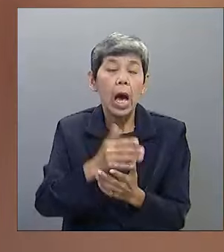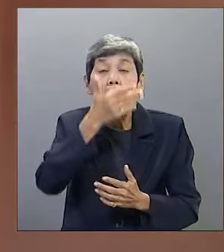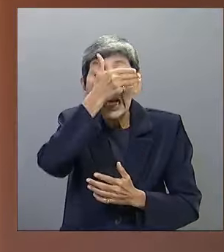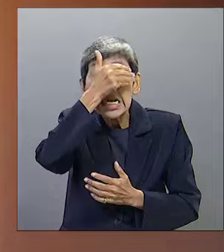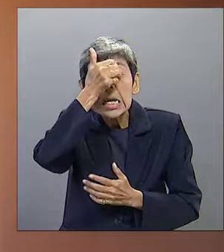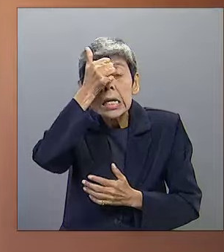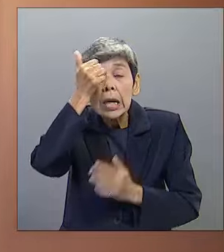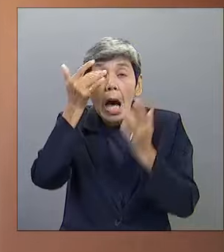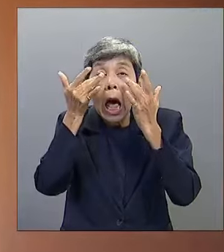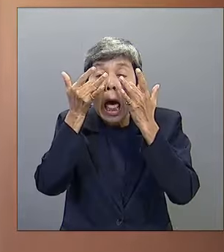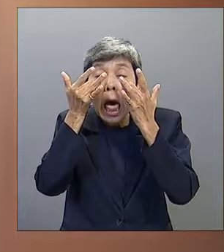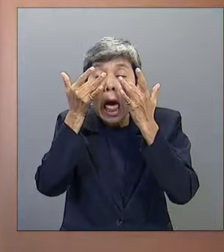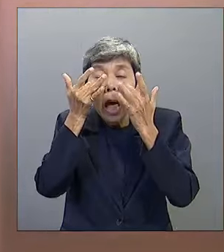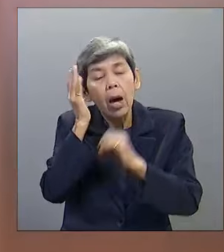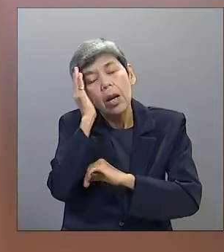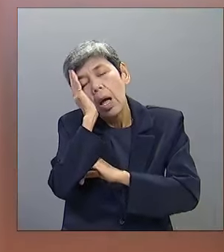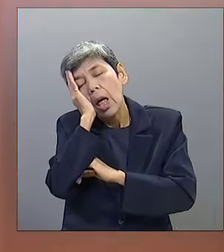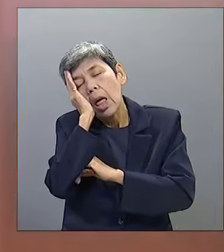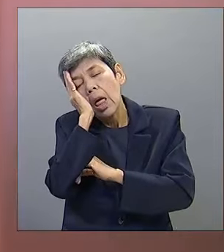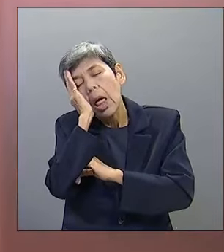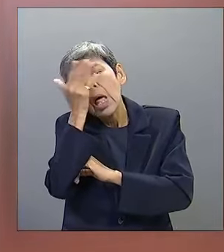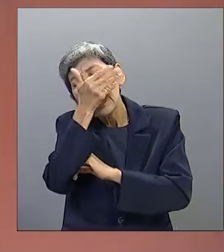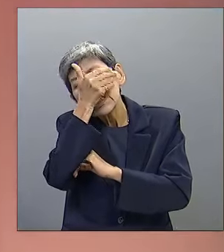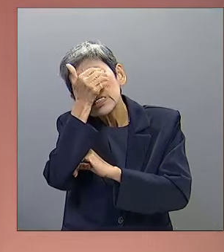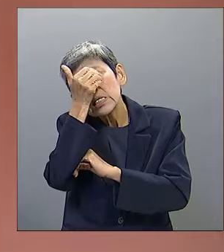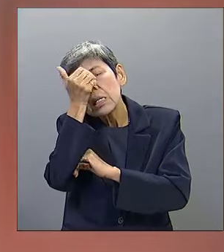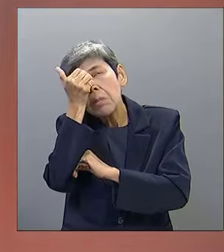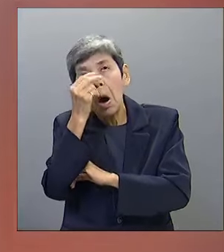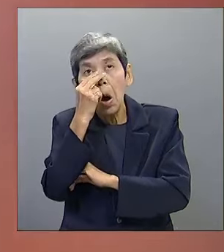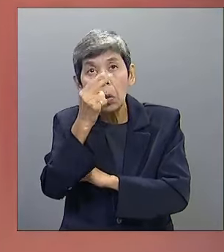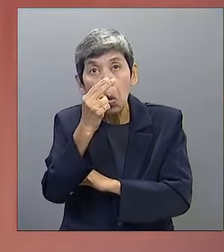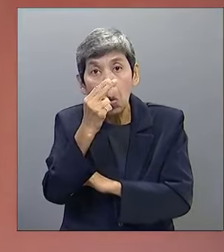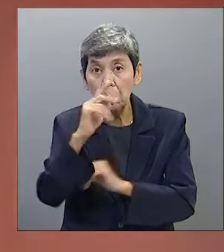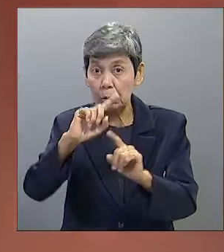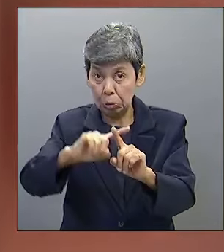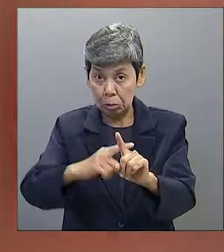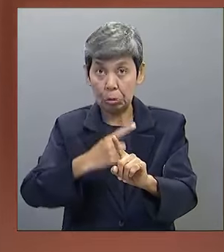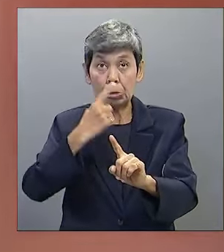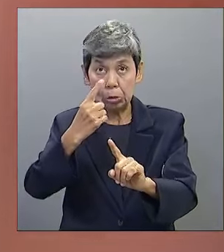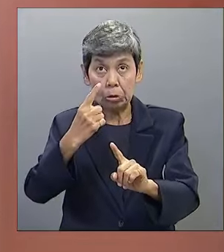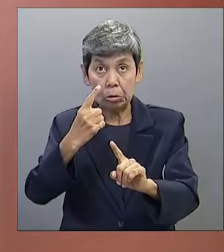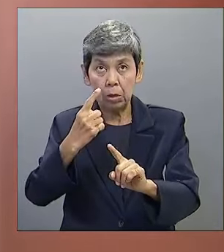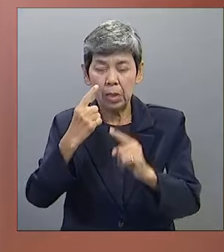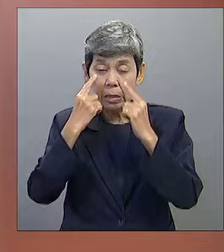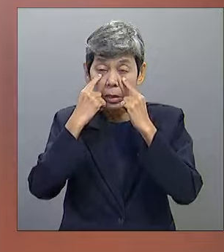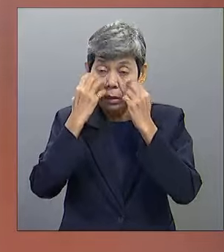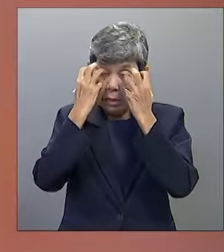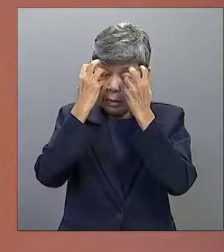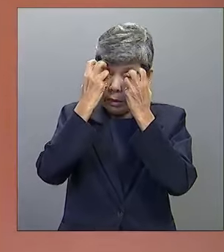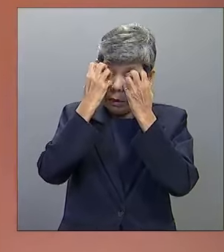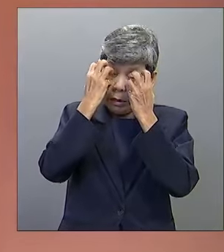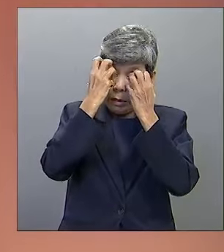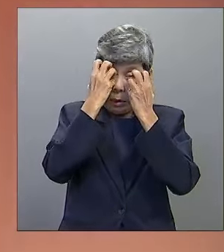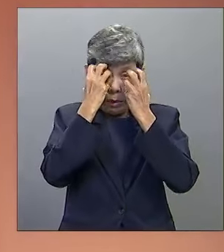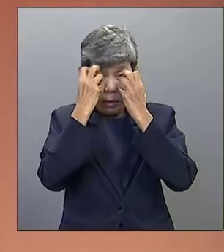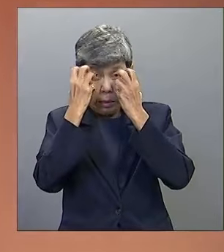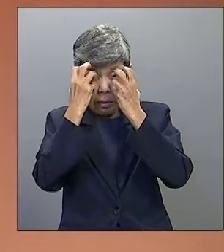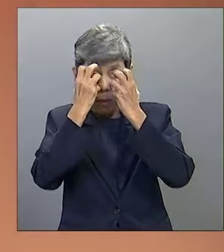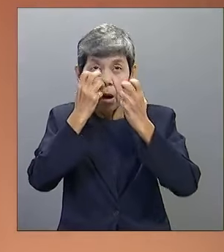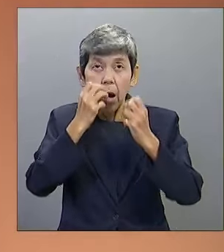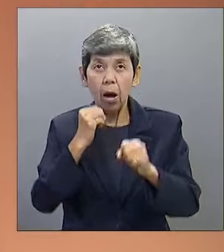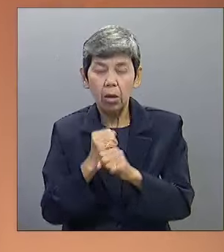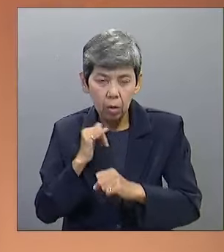ถอดคอนแทคเลนส์ออกขณะที่นอนหลับค่ะแล้วเป็นอย่างนี้อยู่ประมาณ1เดือนจนเกิดการระคายเคืองของดวงตาปรากฏว่า